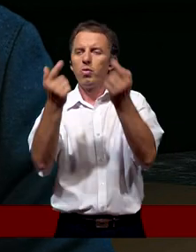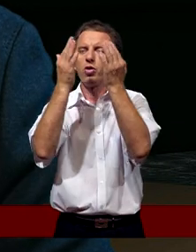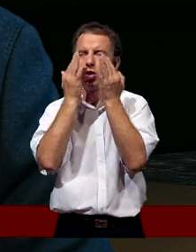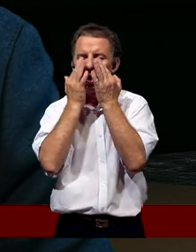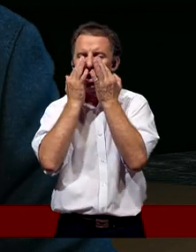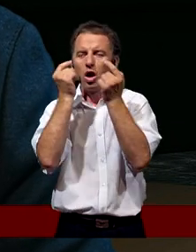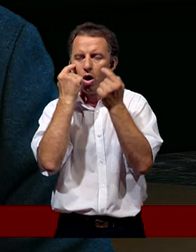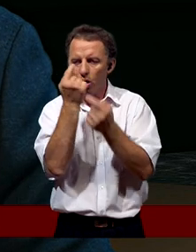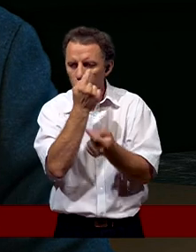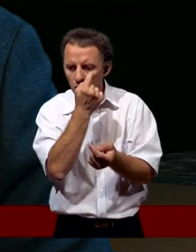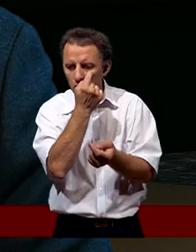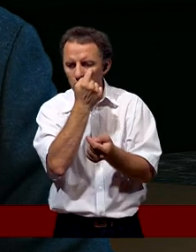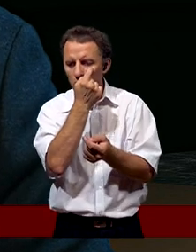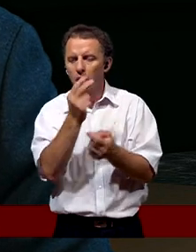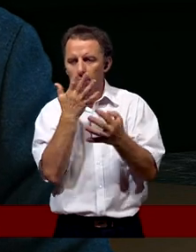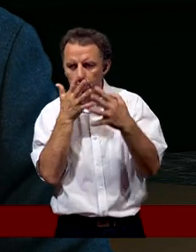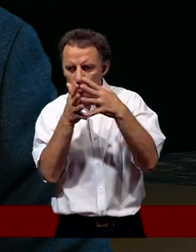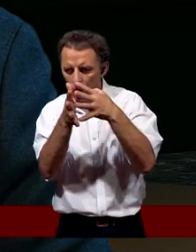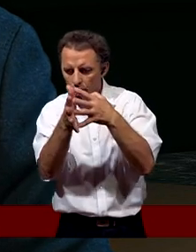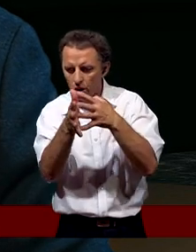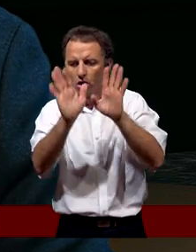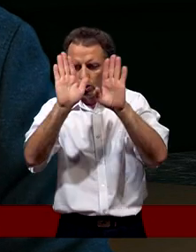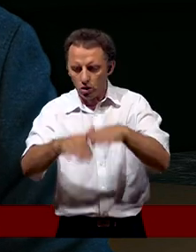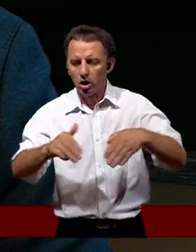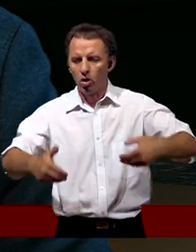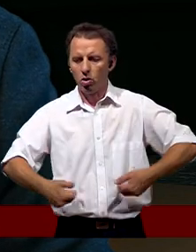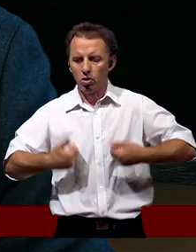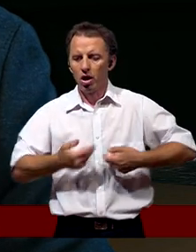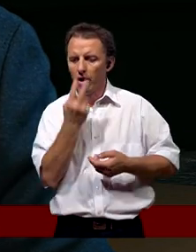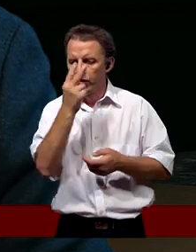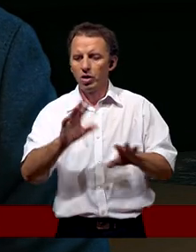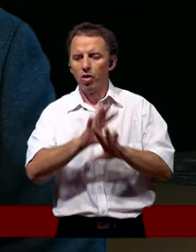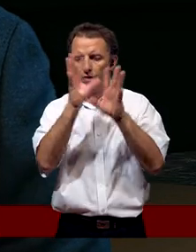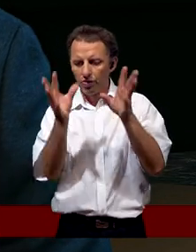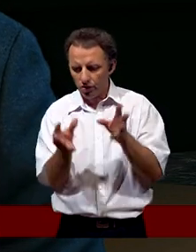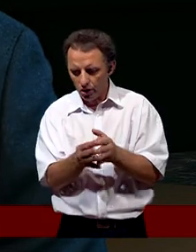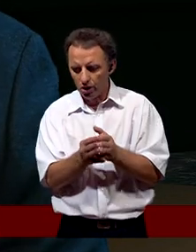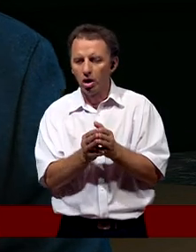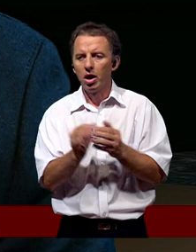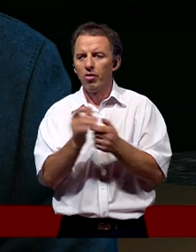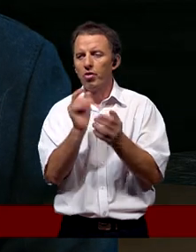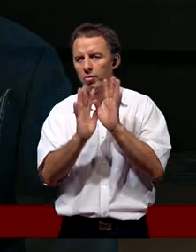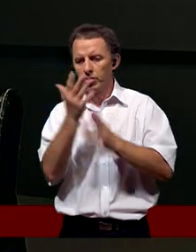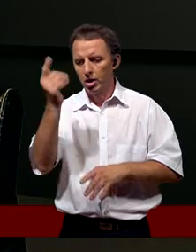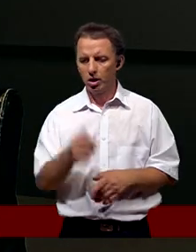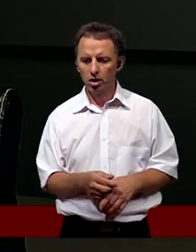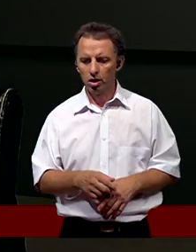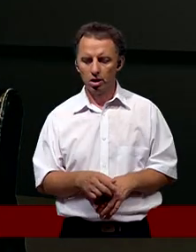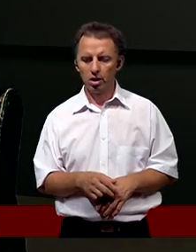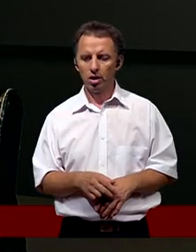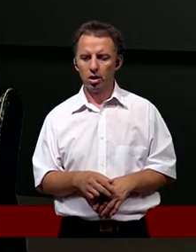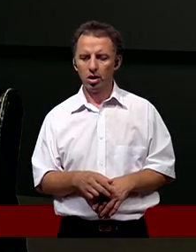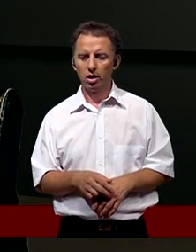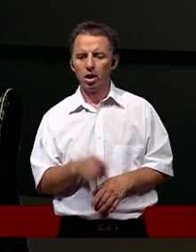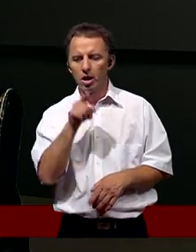położył ręce na jego oczy, a on przejrzał i został uzdrowiony i widział wszystko wyraźnie. Dziękuję,